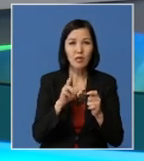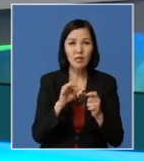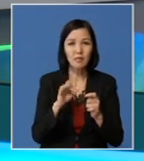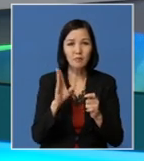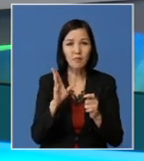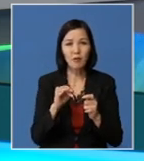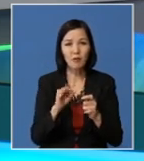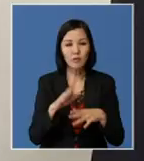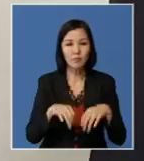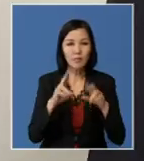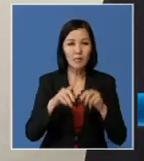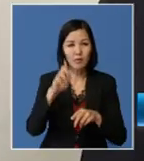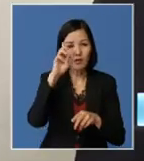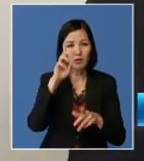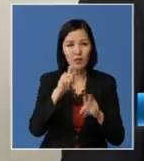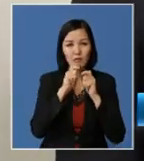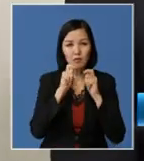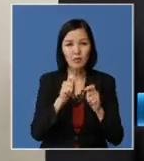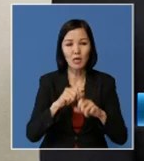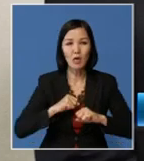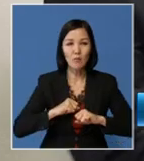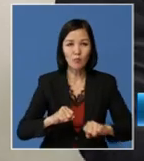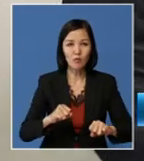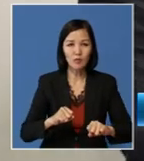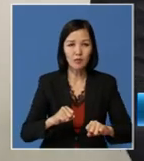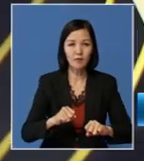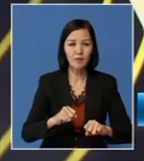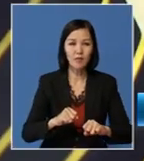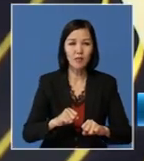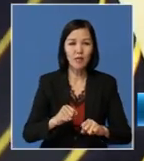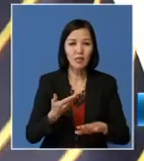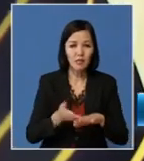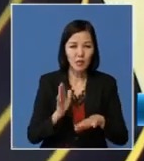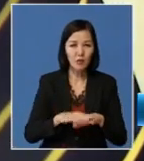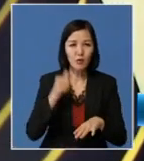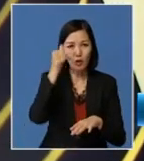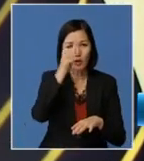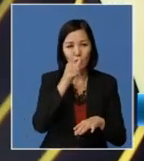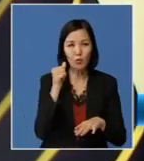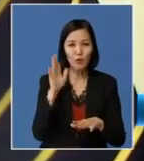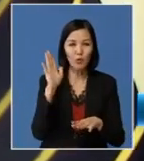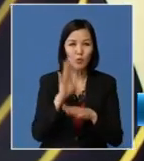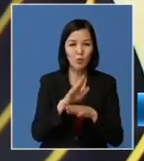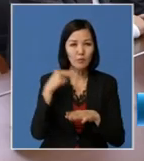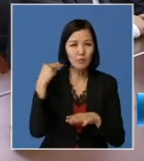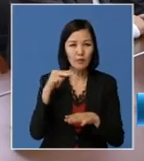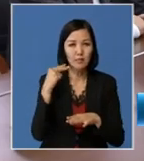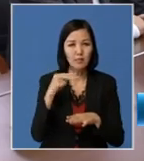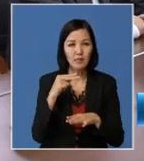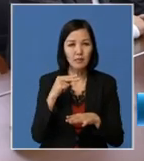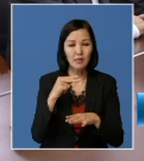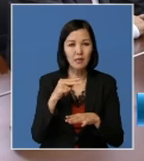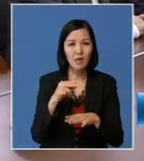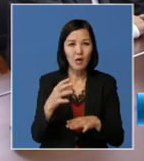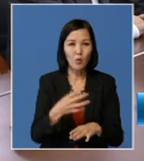Бейсбекову специальную государственную награду за мужество и отвагу, проявленные в те нелегкие годы. Указом президента страны ему